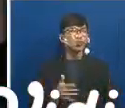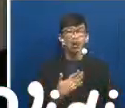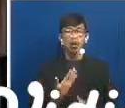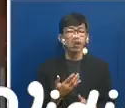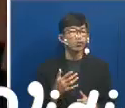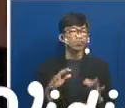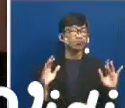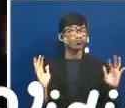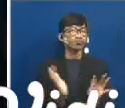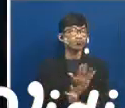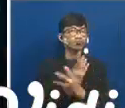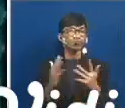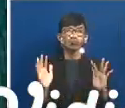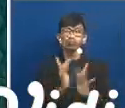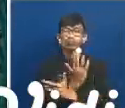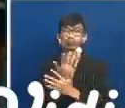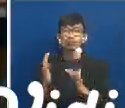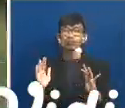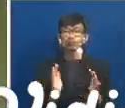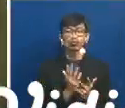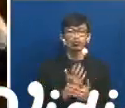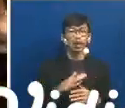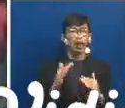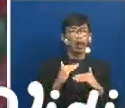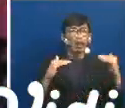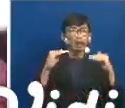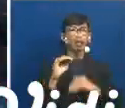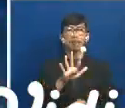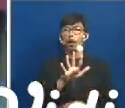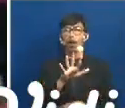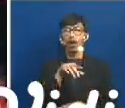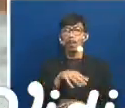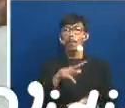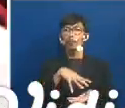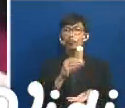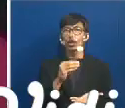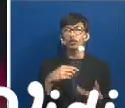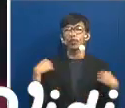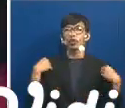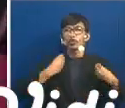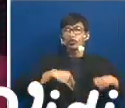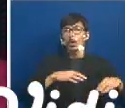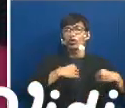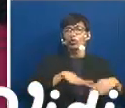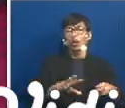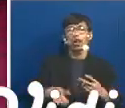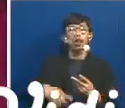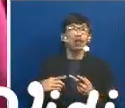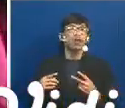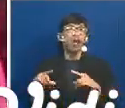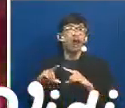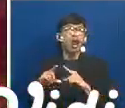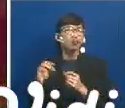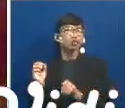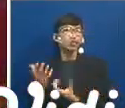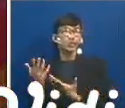ini ramai dipadati oleh pembeli, khususnya di lantai 5 yang menjadi pusat penjualan baju-baju dan alat-alat muslim. Dan tadi kalau